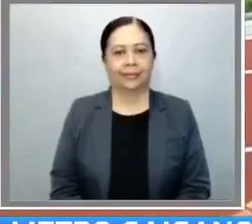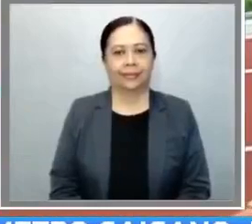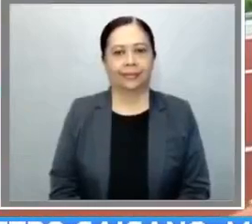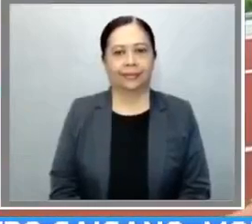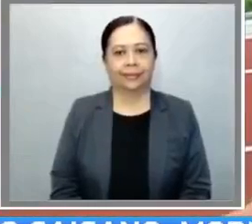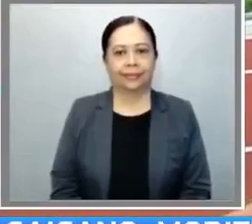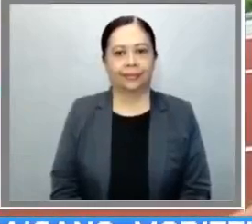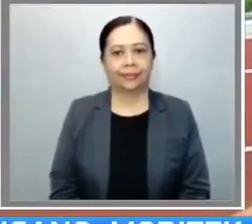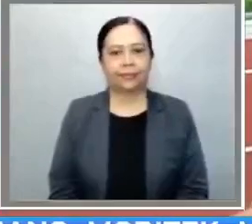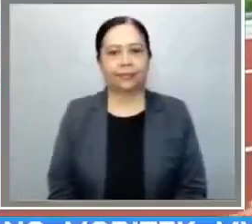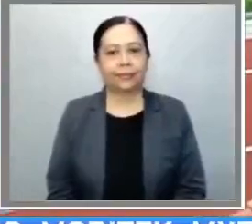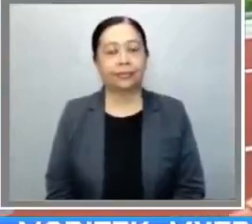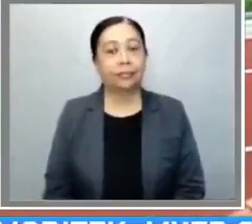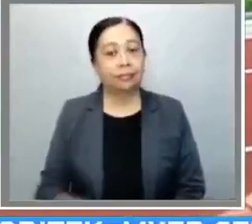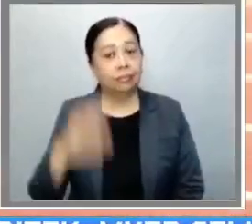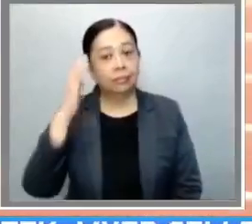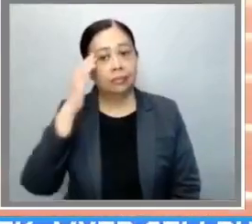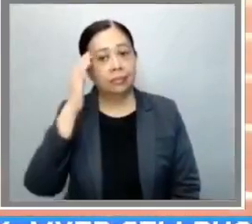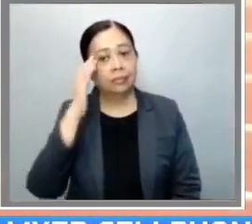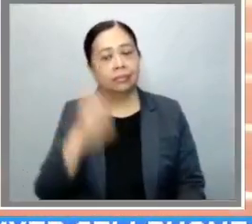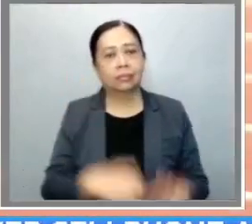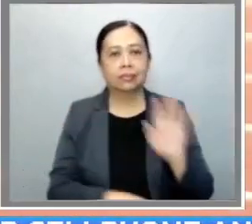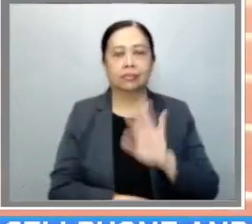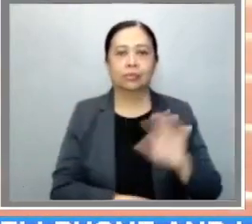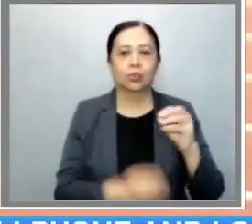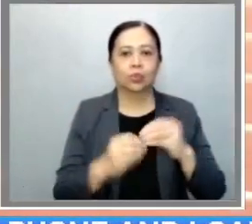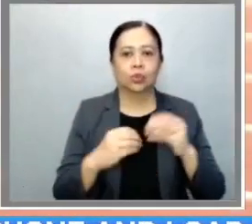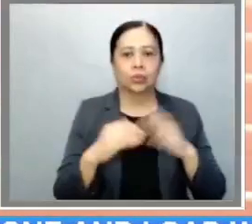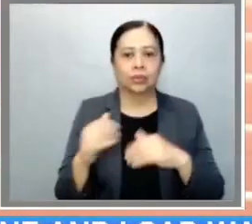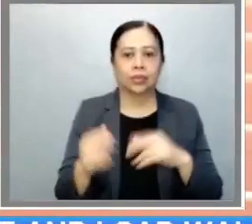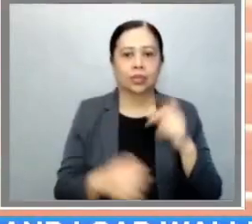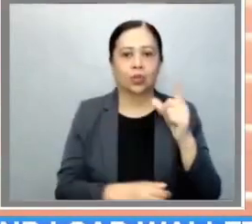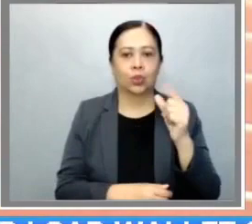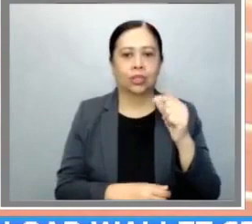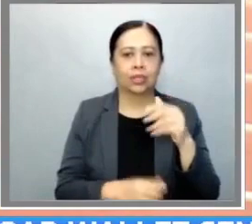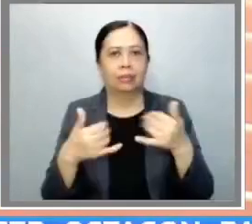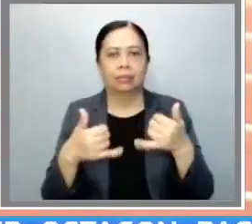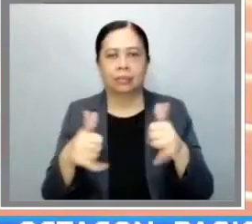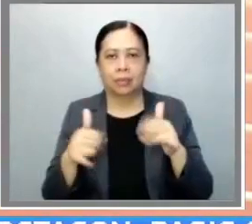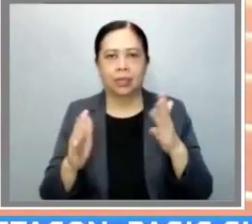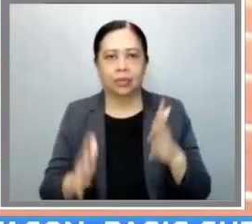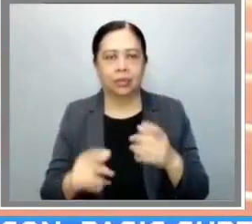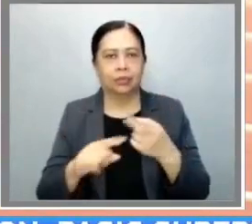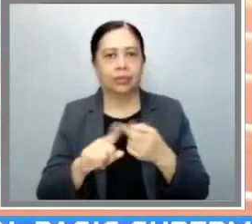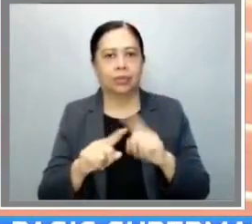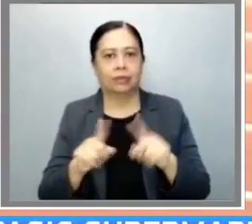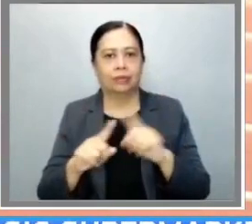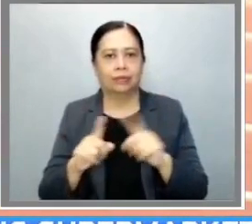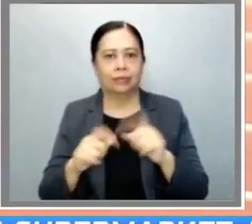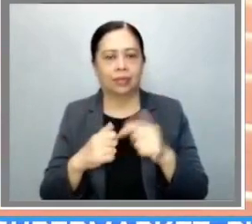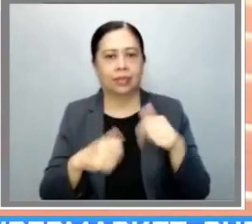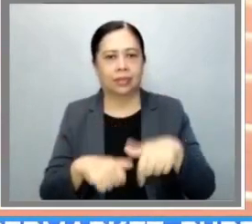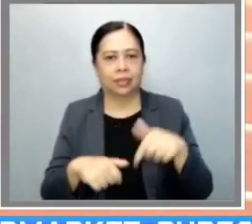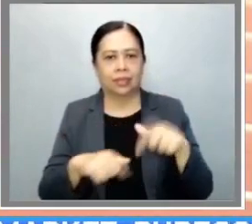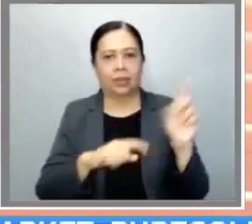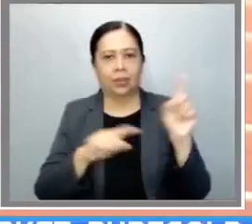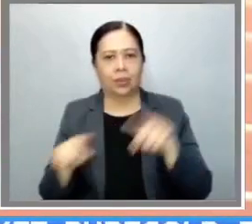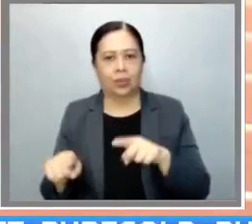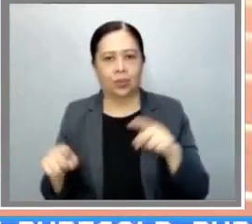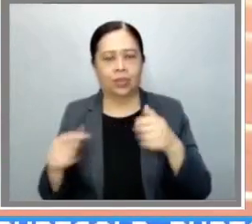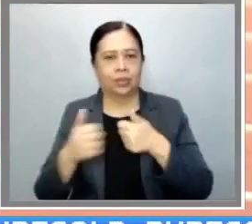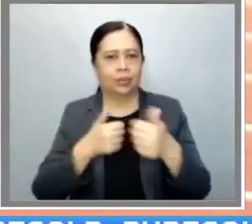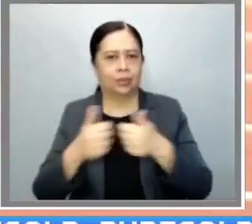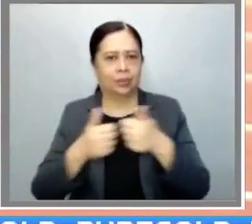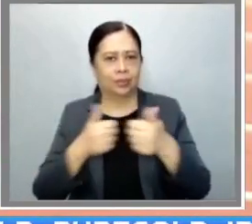Alam mo, Rafi, tinatayang mahigit 20,000 ang mga batang atleta dito mismo magko-compete sa